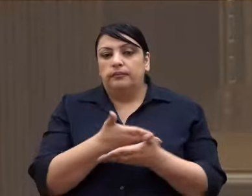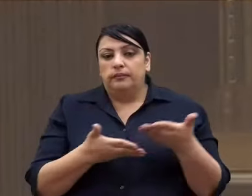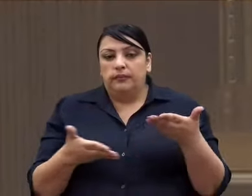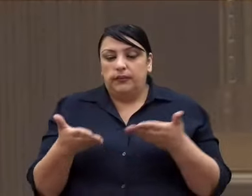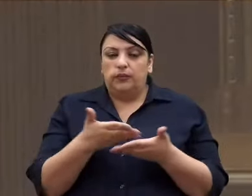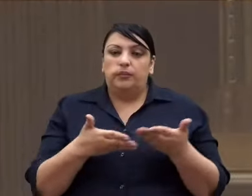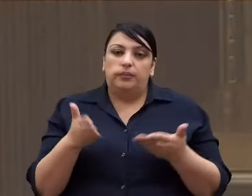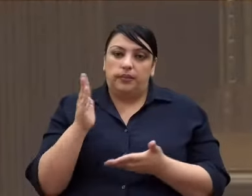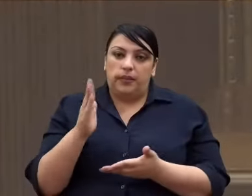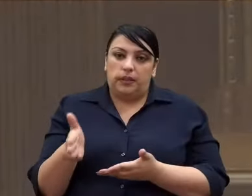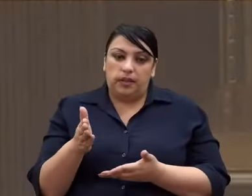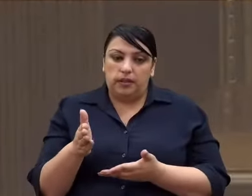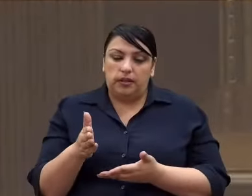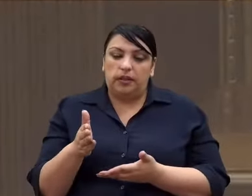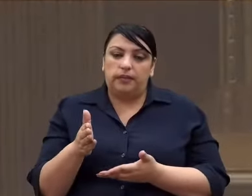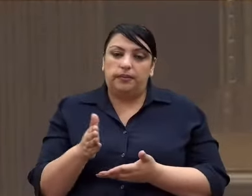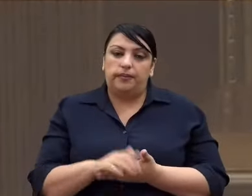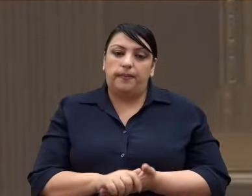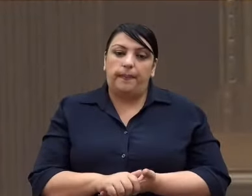ենք ծավալում։